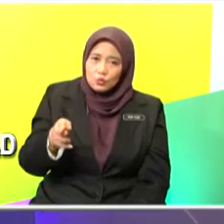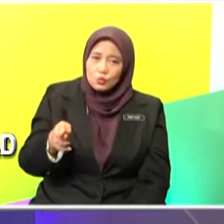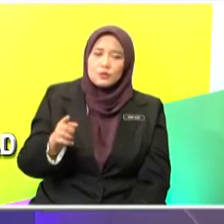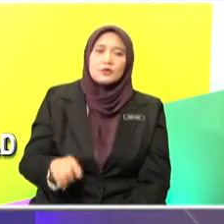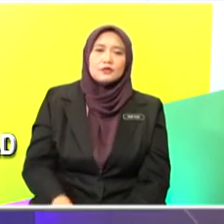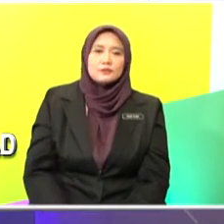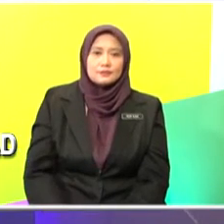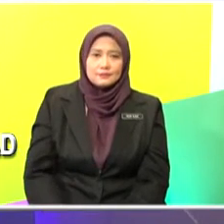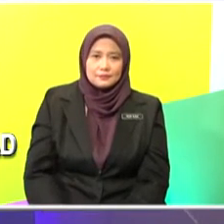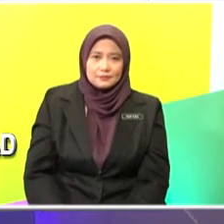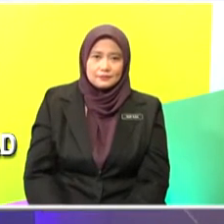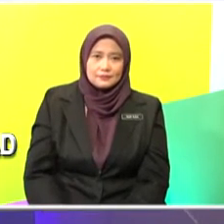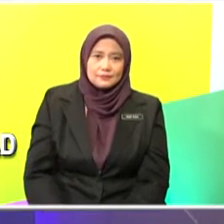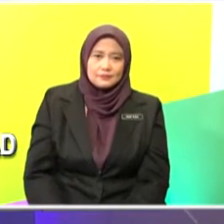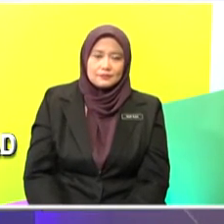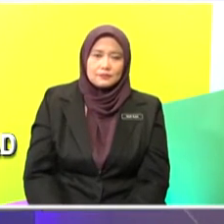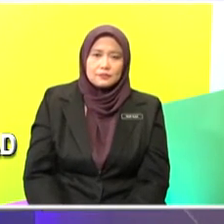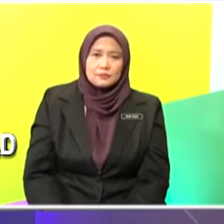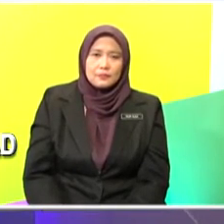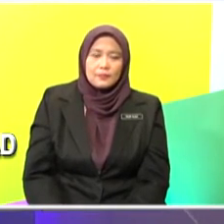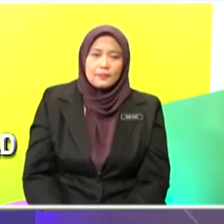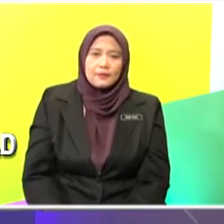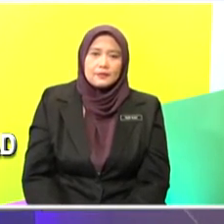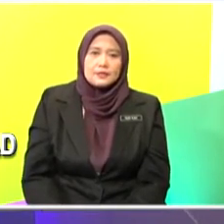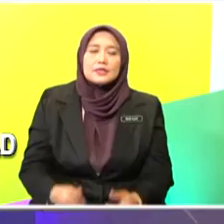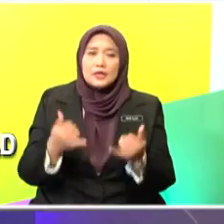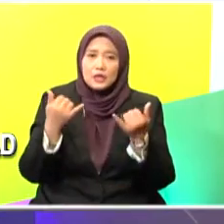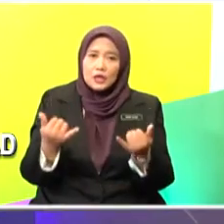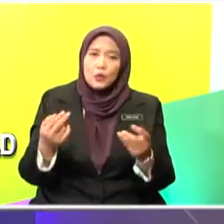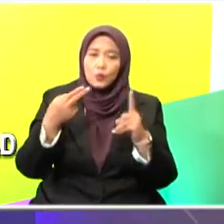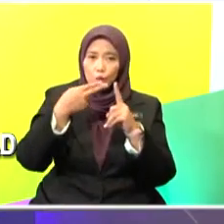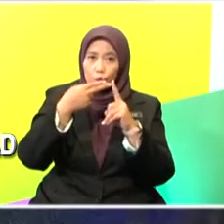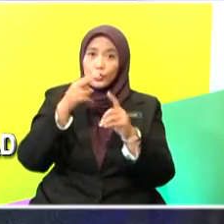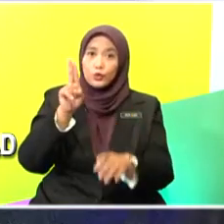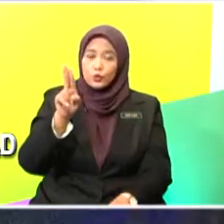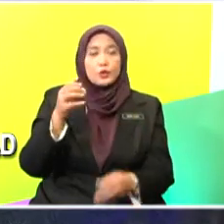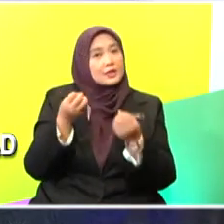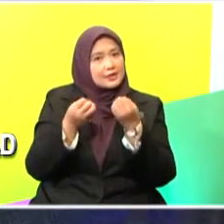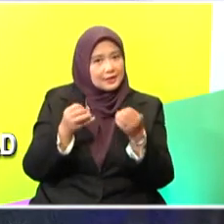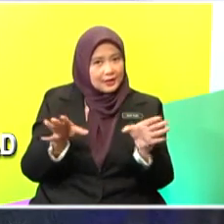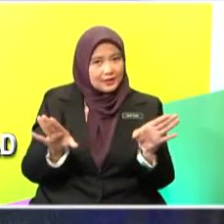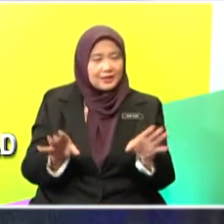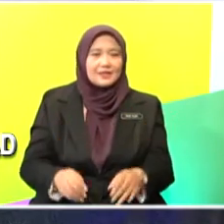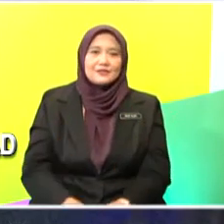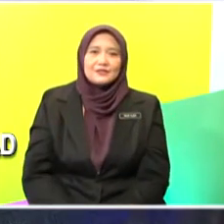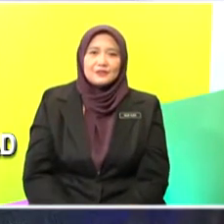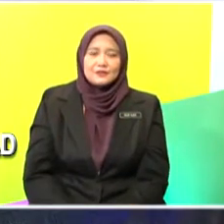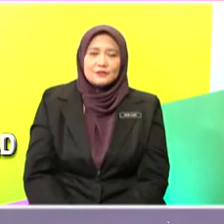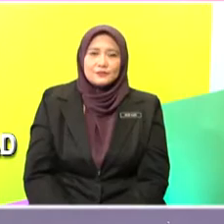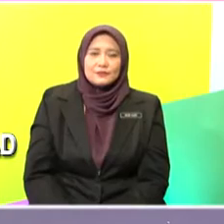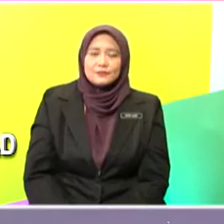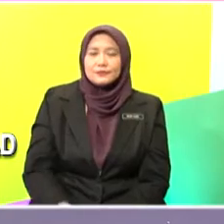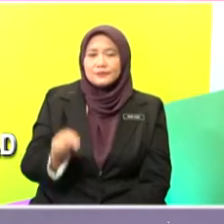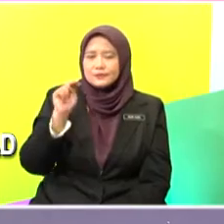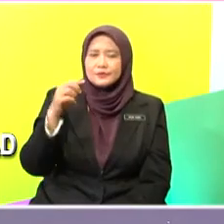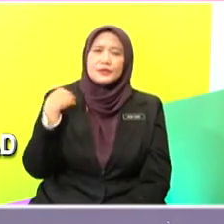bawah. Huruf apa tu, Hakim? Huruf U, cikgu. U. Okey. Hakim, nanti kita